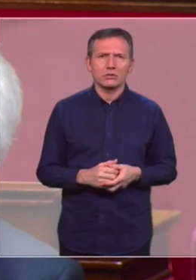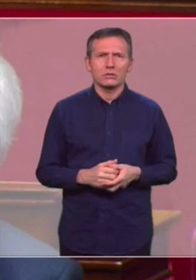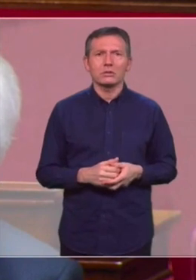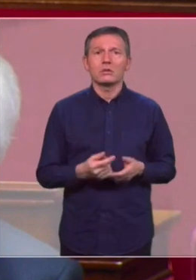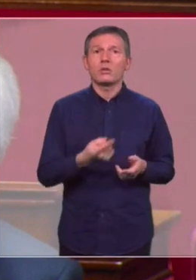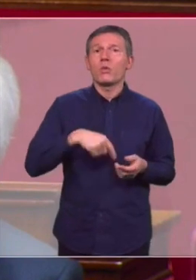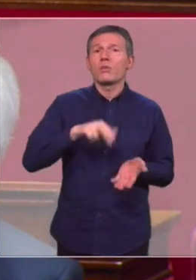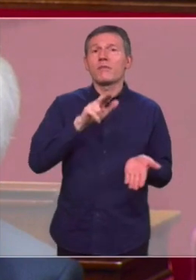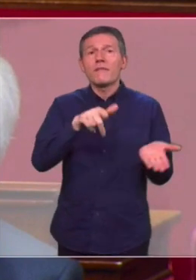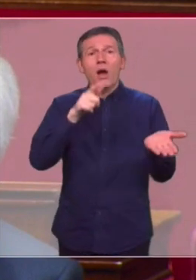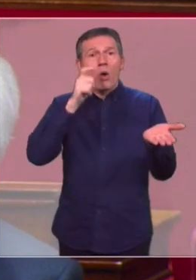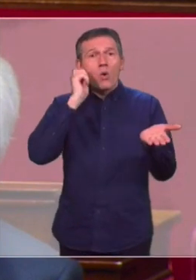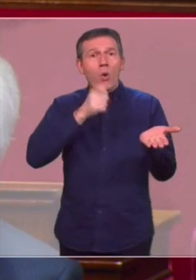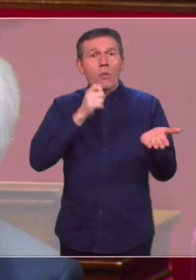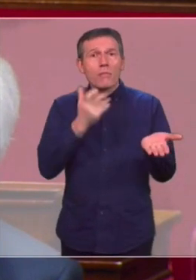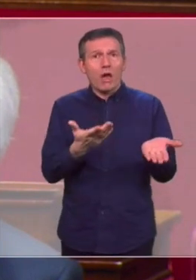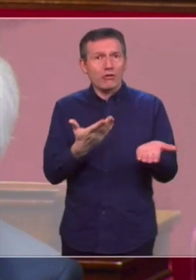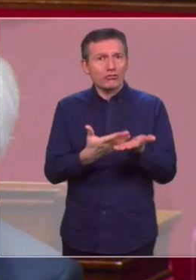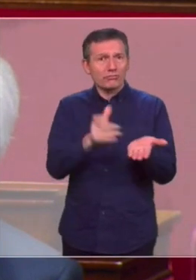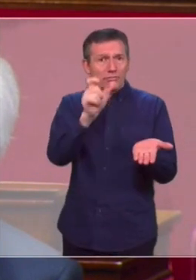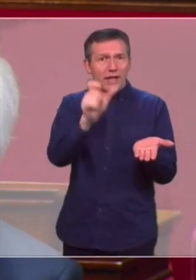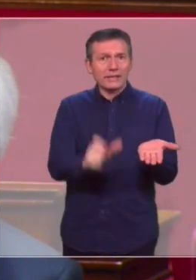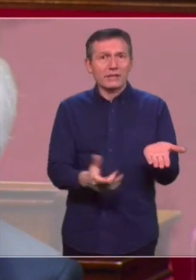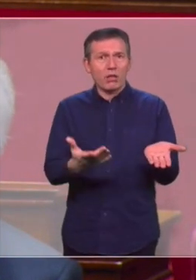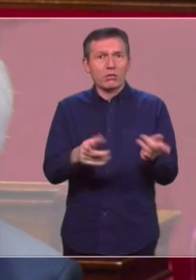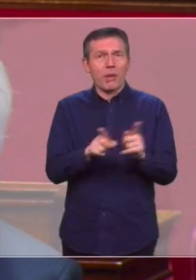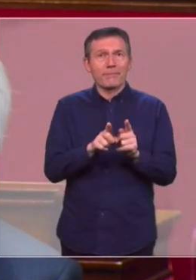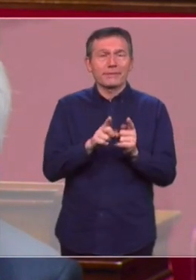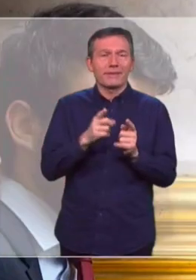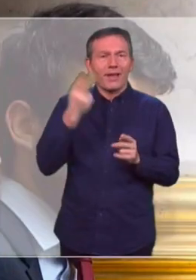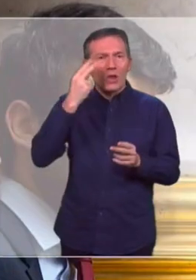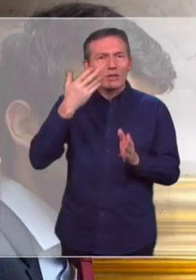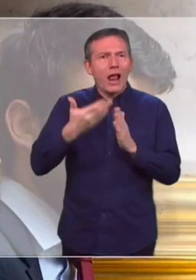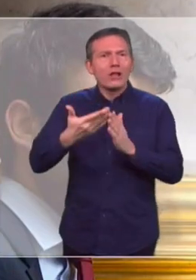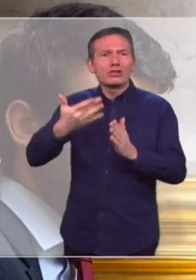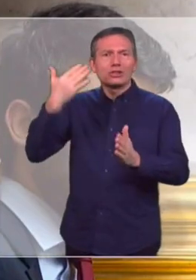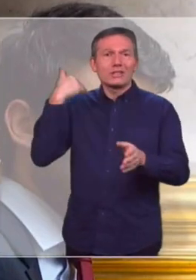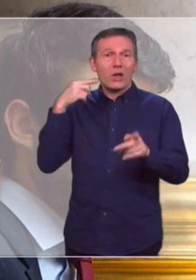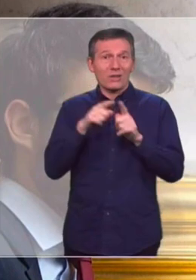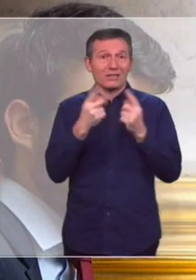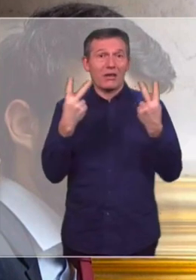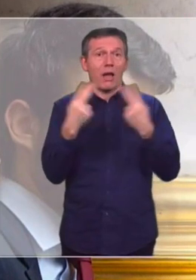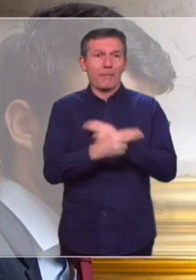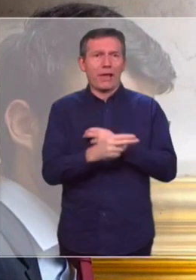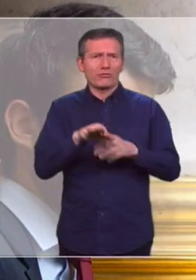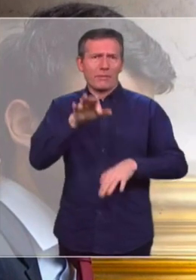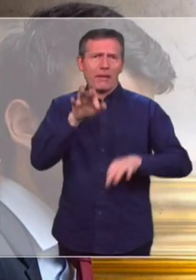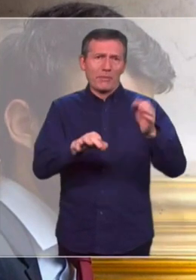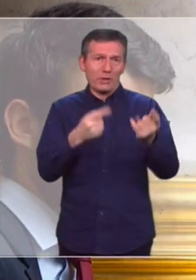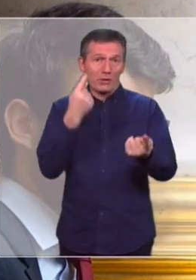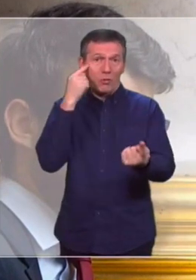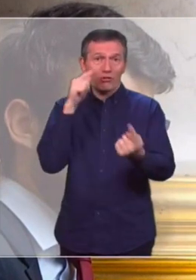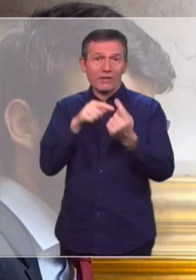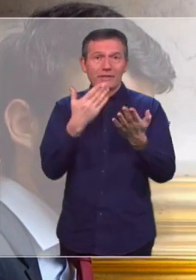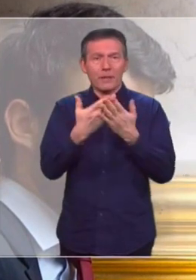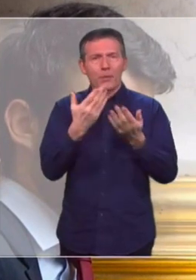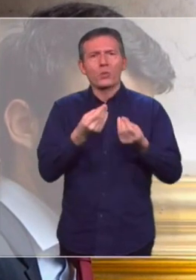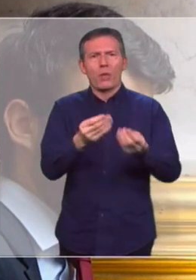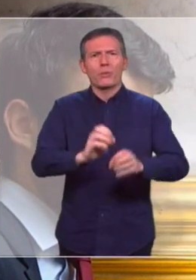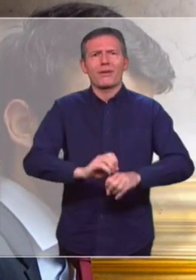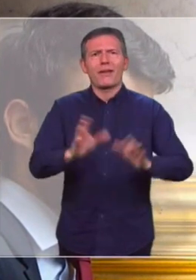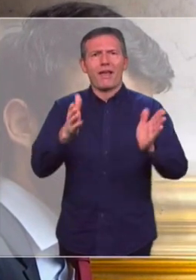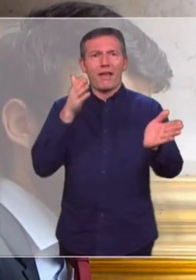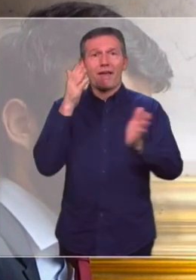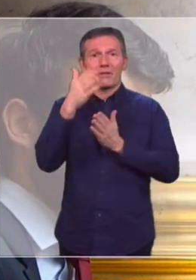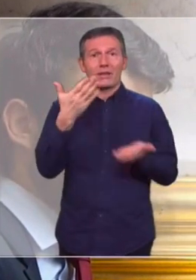rendrons pas hommage par nostalgie, mais pour empêcher les manipulations et surtout pour éclairer l'avenir. La sécurité